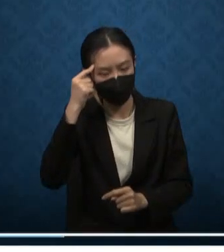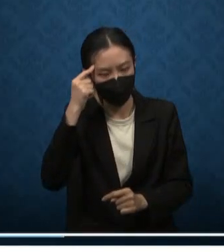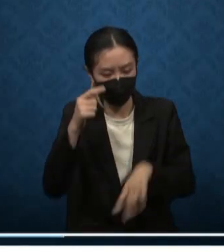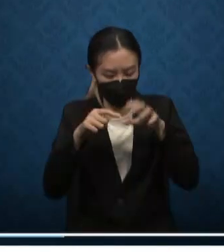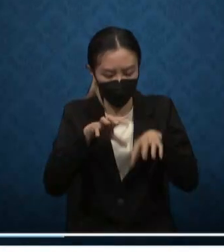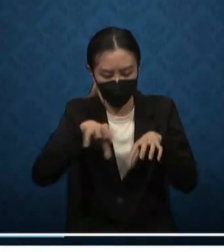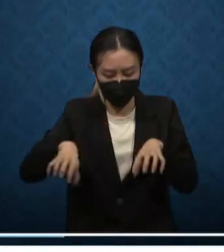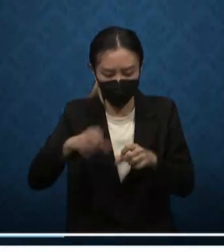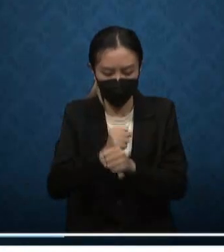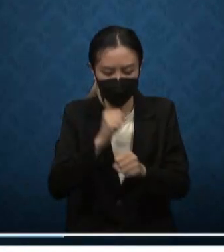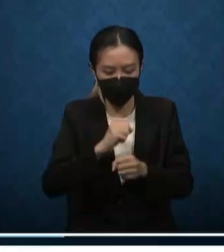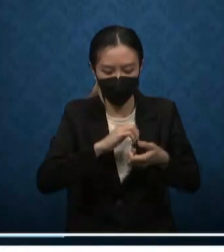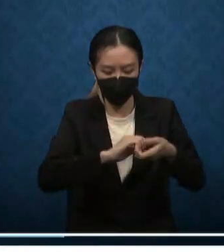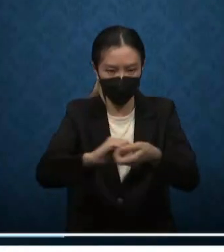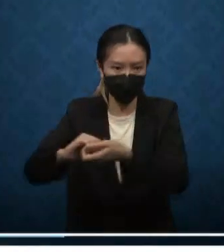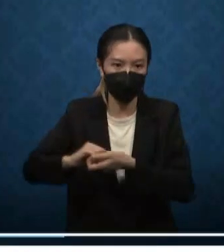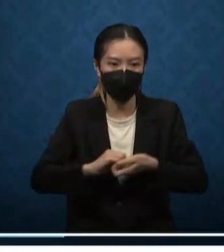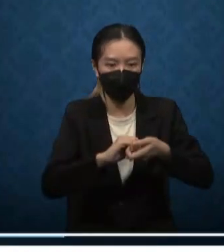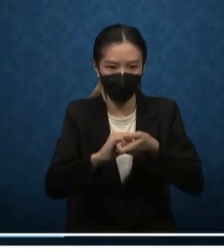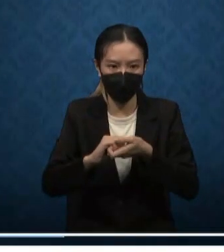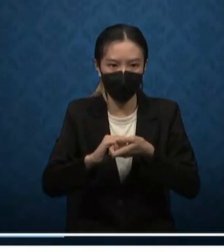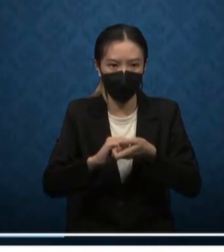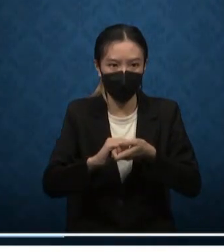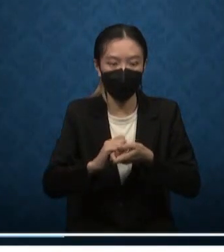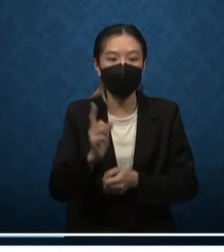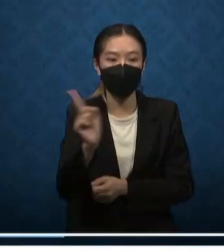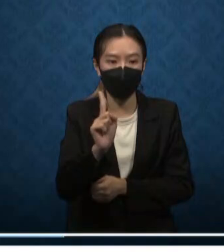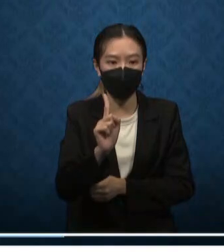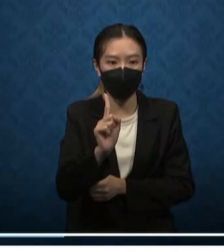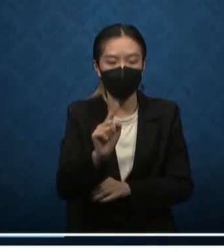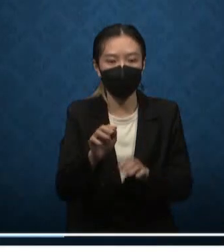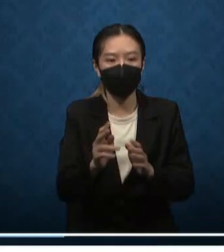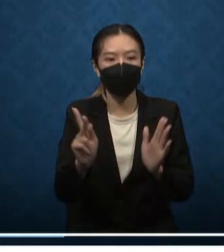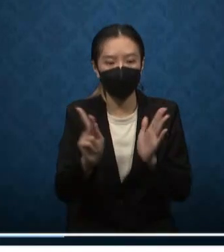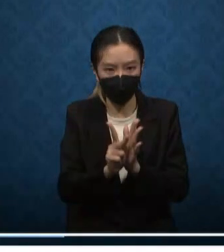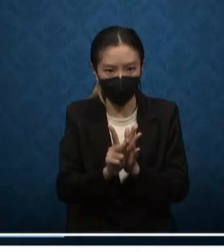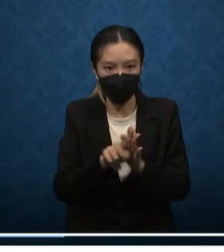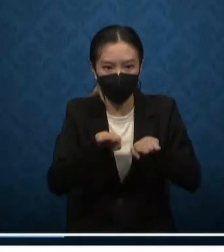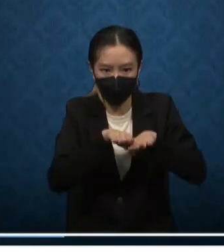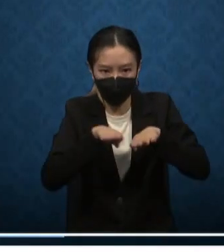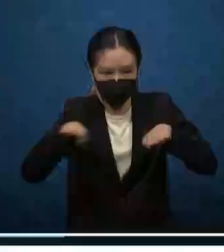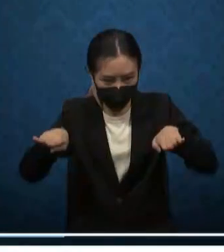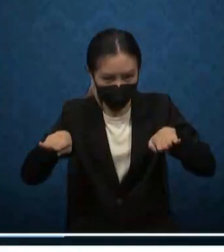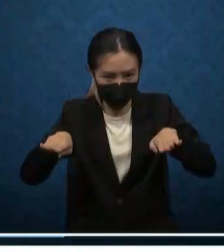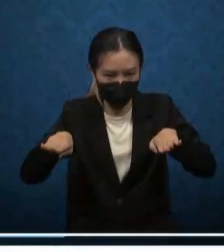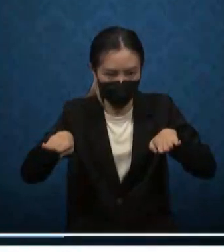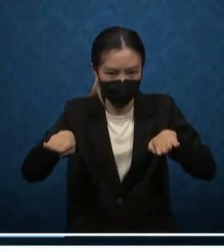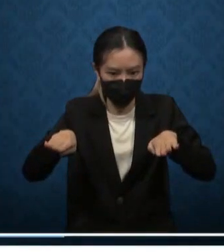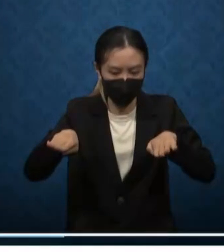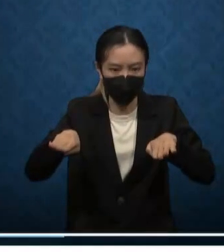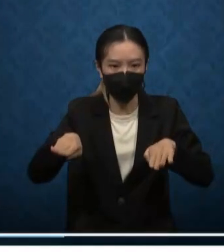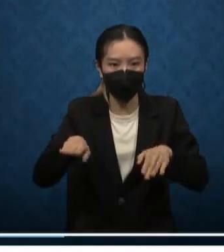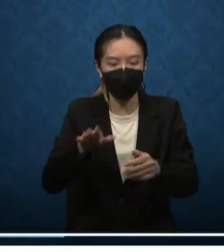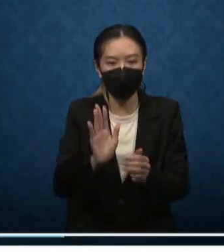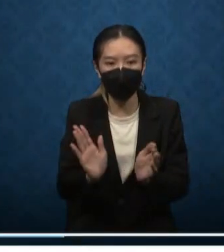เกี่ยวข้องได้พิจารณาเรื่องของเกณฑ์หรือตัวชี้วัดเพื่อสร้างแรงจูงใจให้กับกำนันและผู้ใหญ่